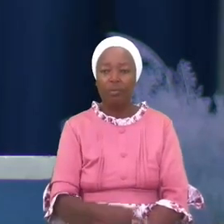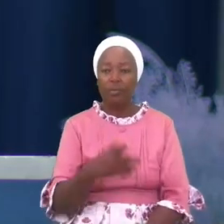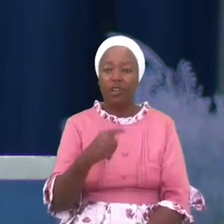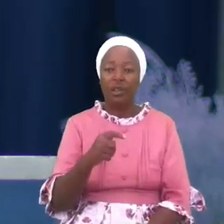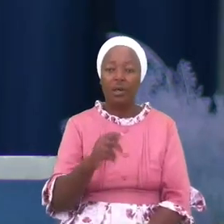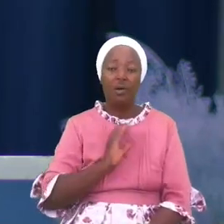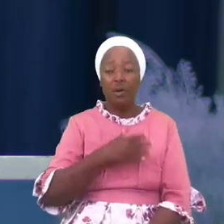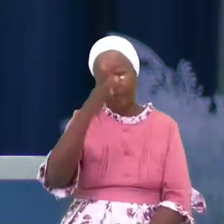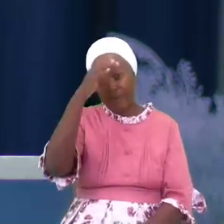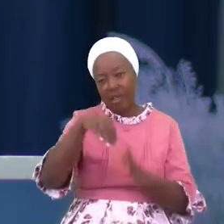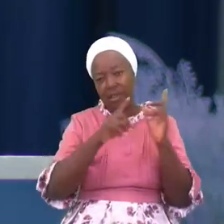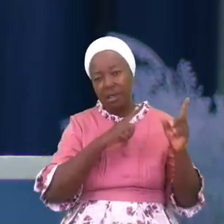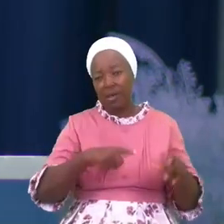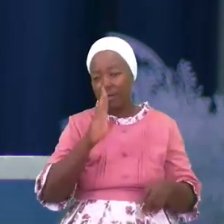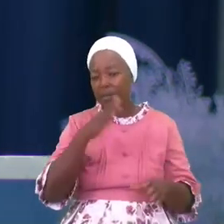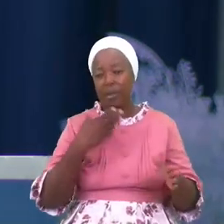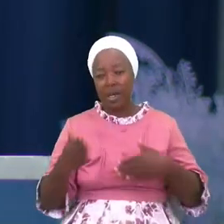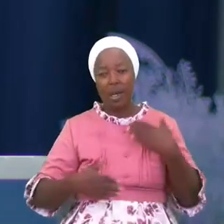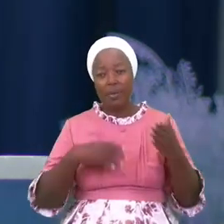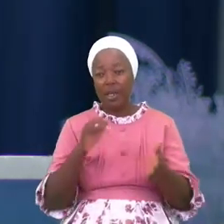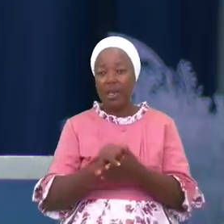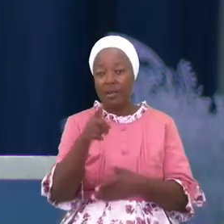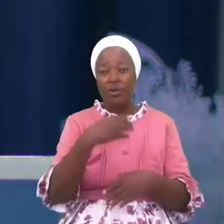Le pasteur sera ravi